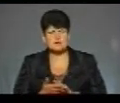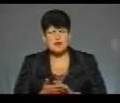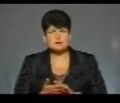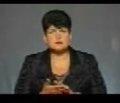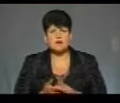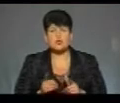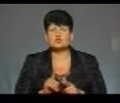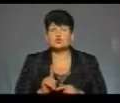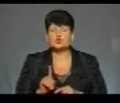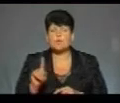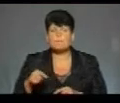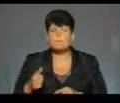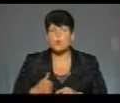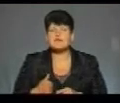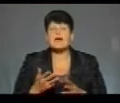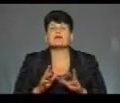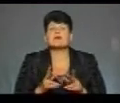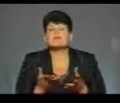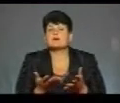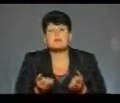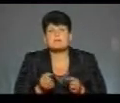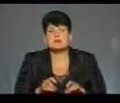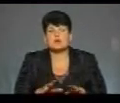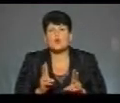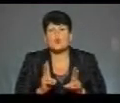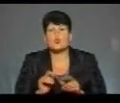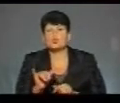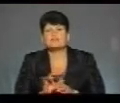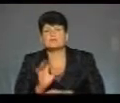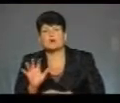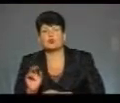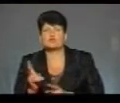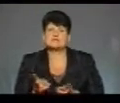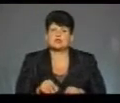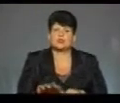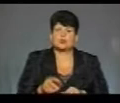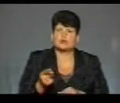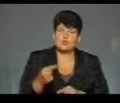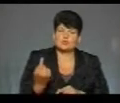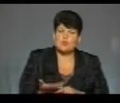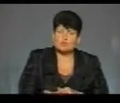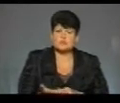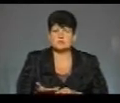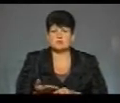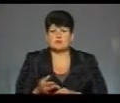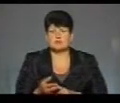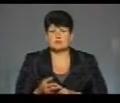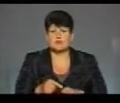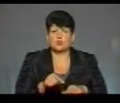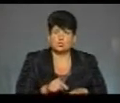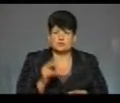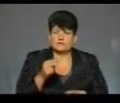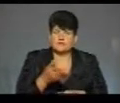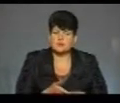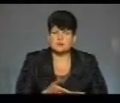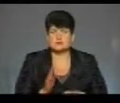щодо мобілізації, тобто як ви приймаєте рішення, кого, коли, кого залишити на території Тернопільської області, і тут нехай проходять